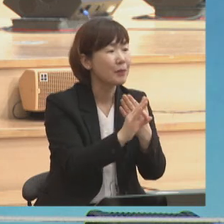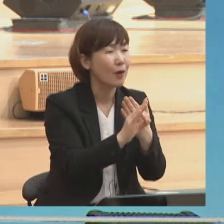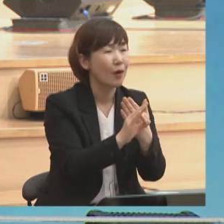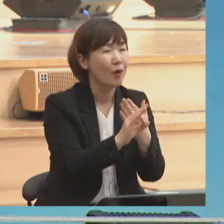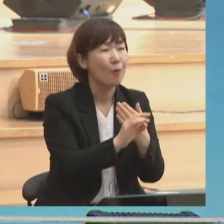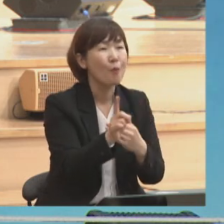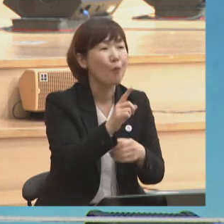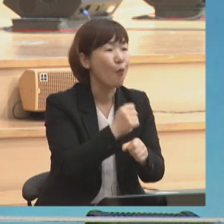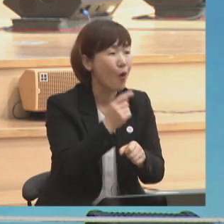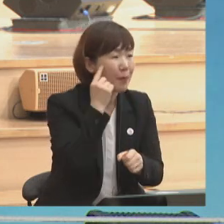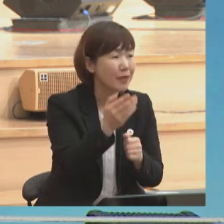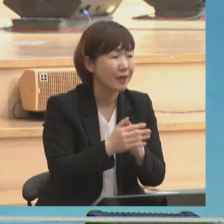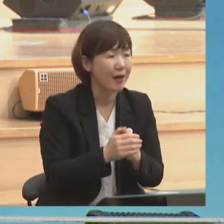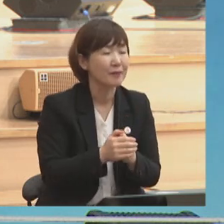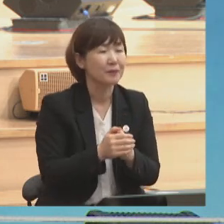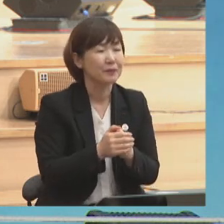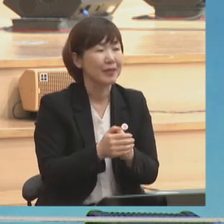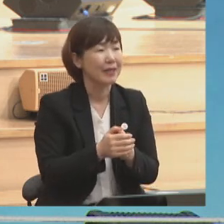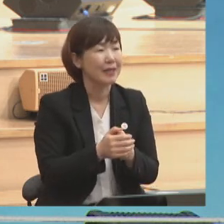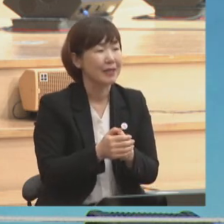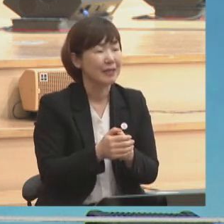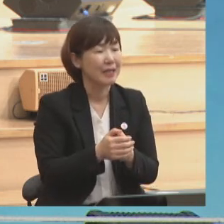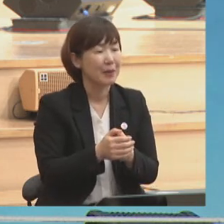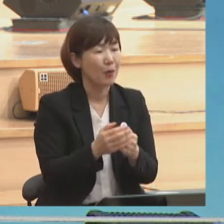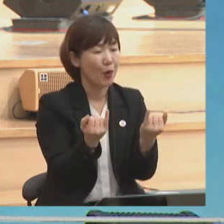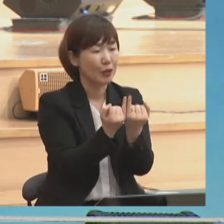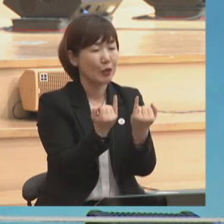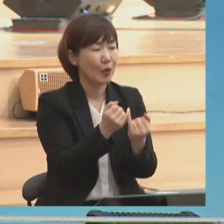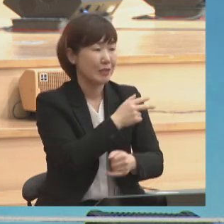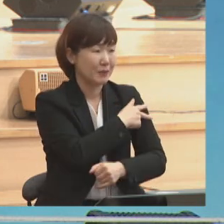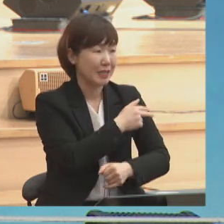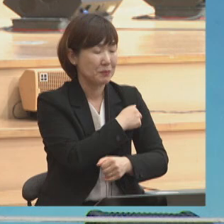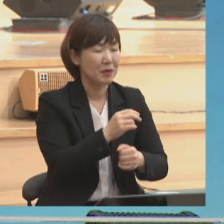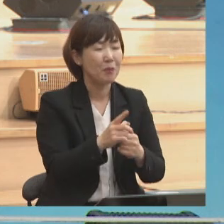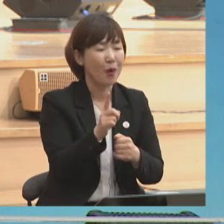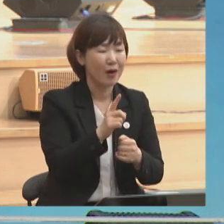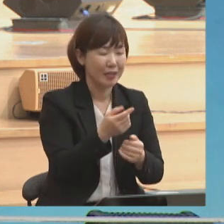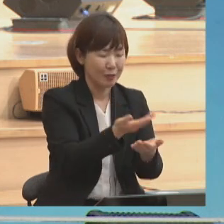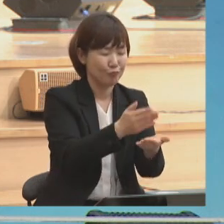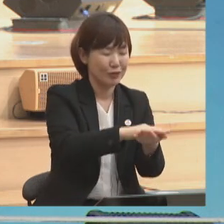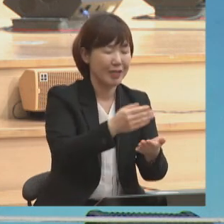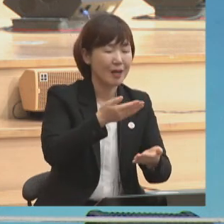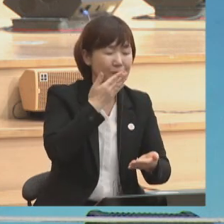우리 집사님 같으면, 여집사님 같으면 찌진 구워주고, 그죠?